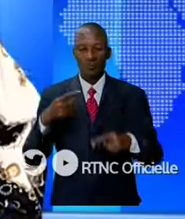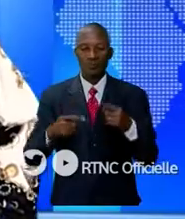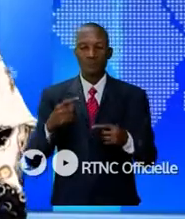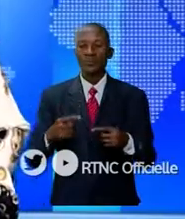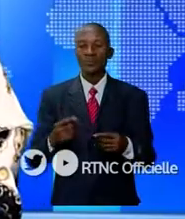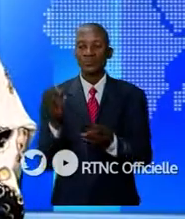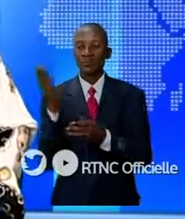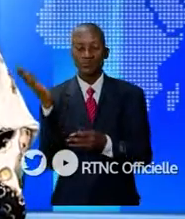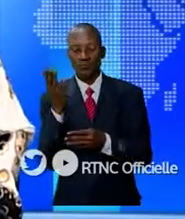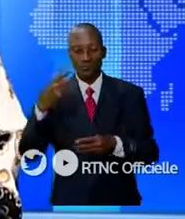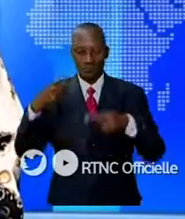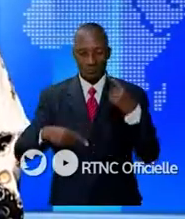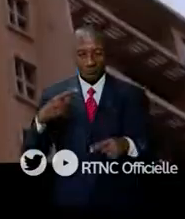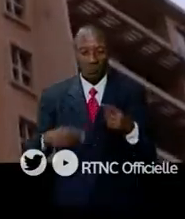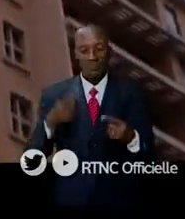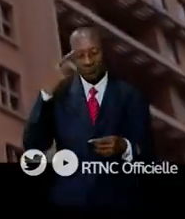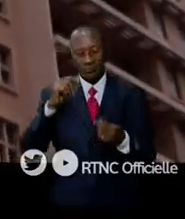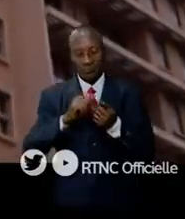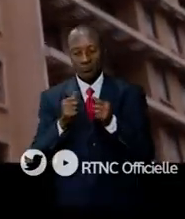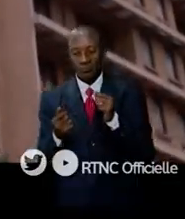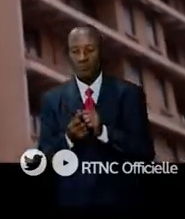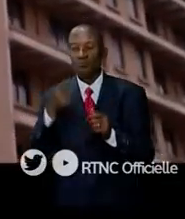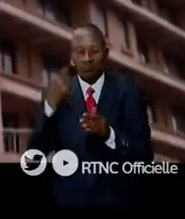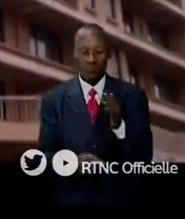des Noirs. Des explications.